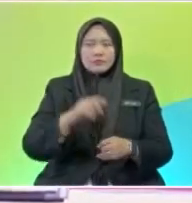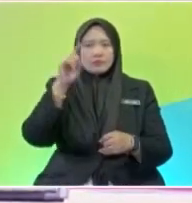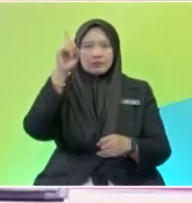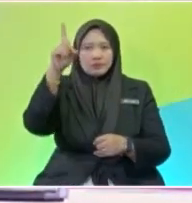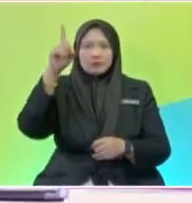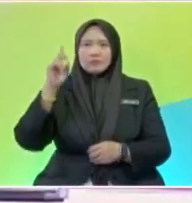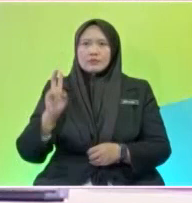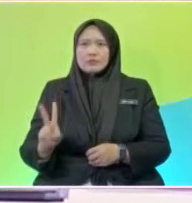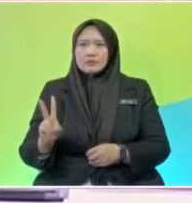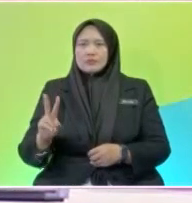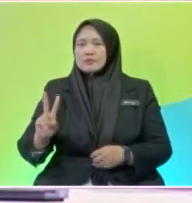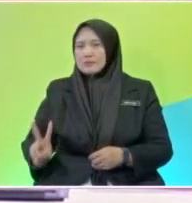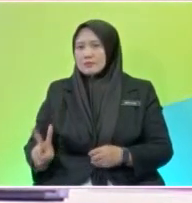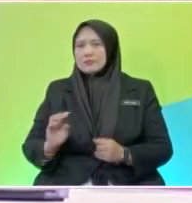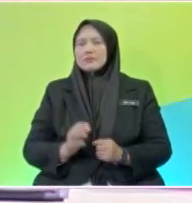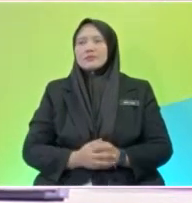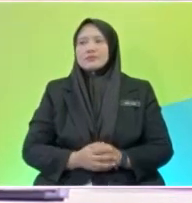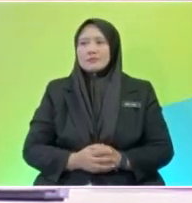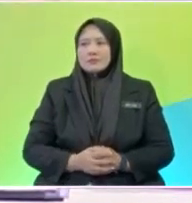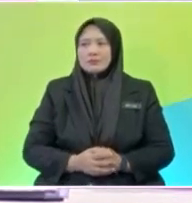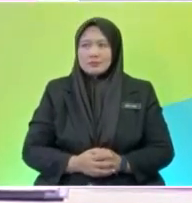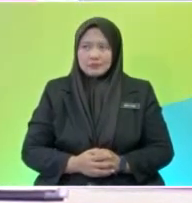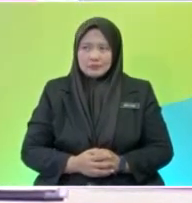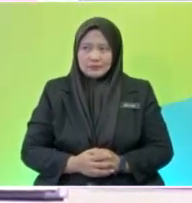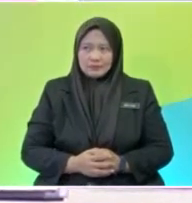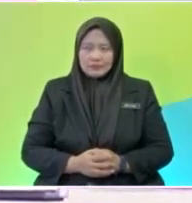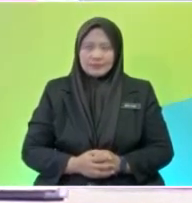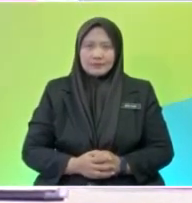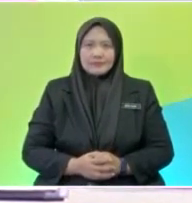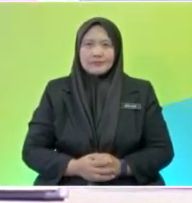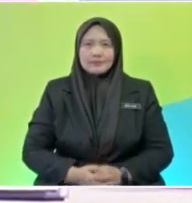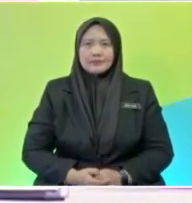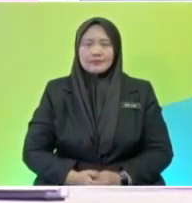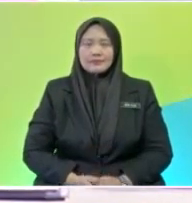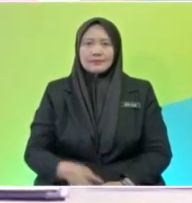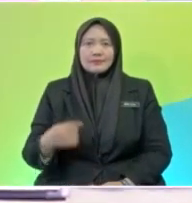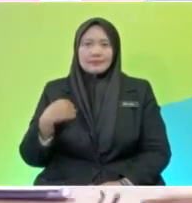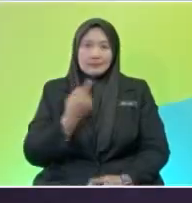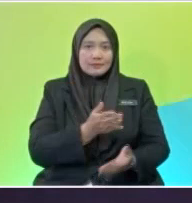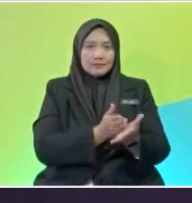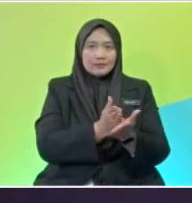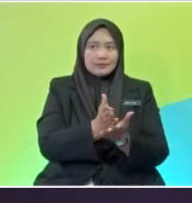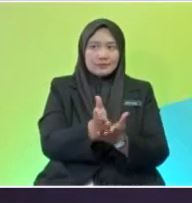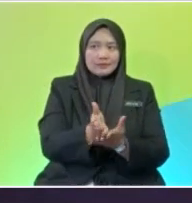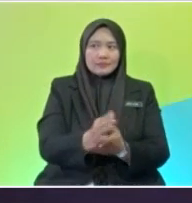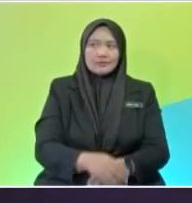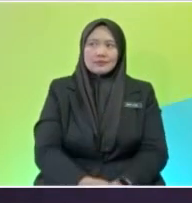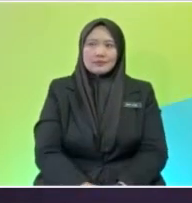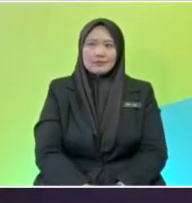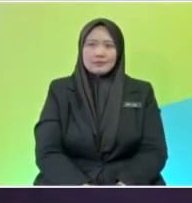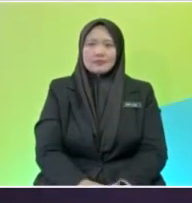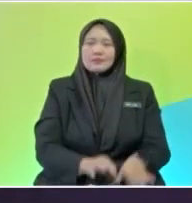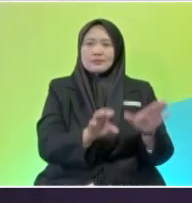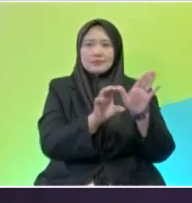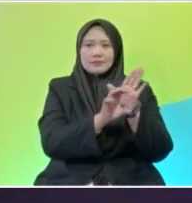kedua jadi jawabannya itu dua Nah bagi tiga dua Oke kita teruskan kemarahan kita dengan contoh